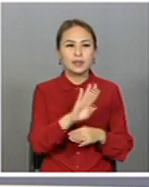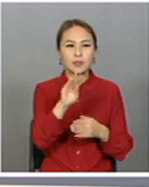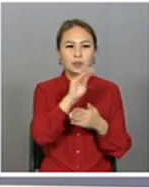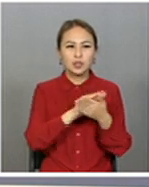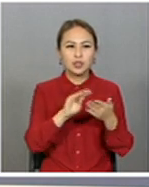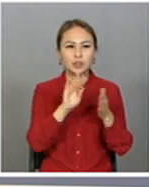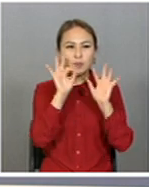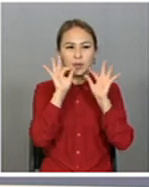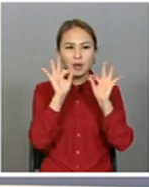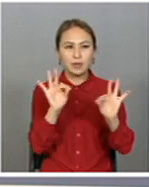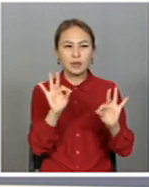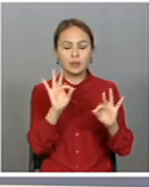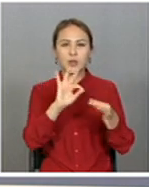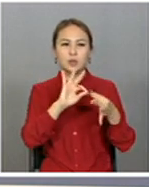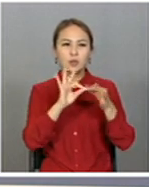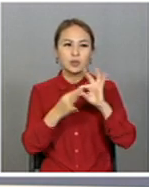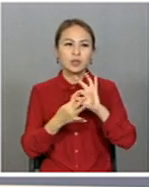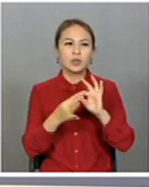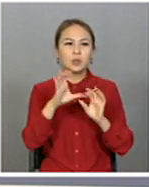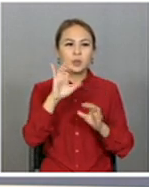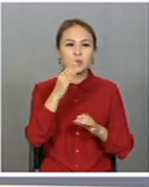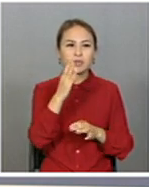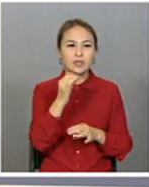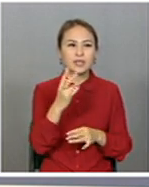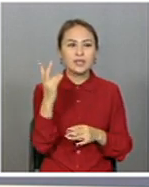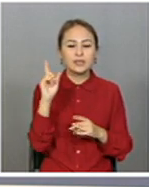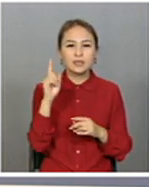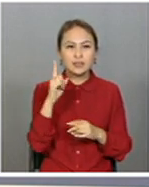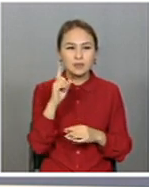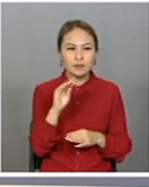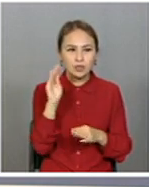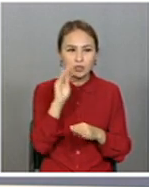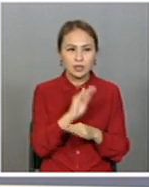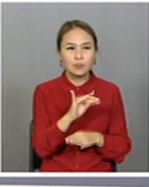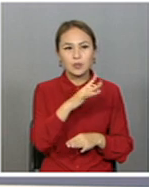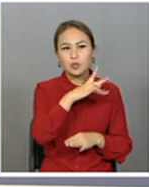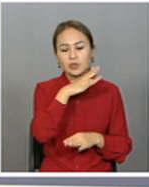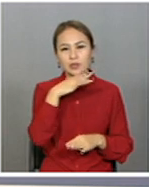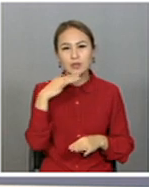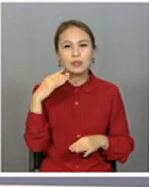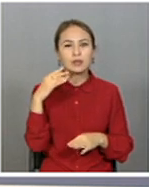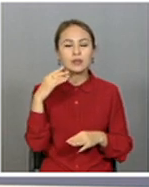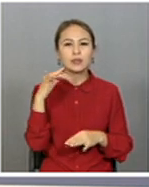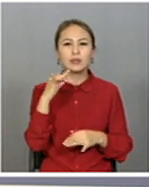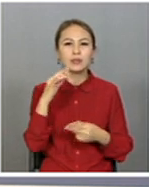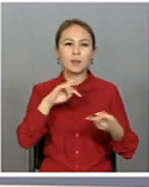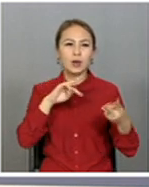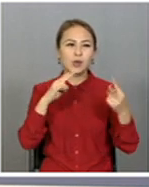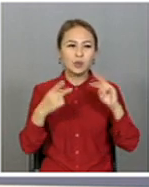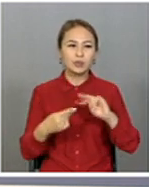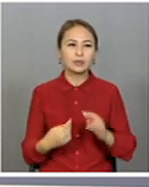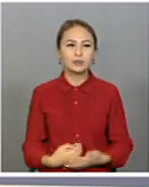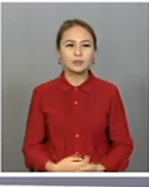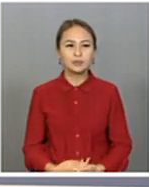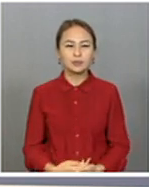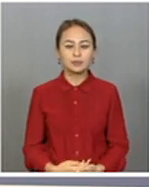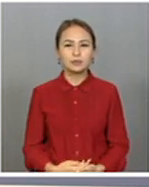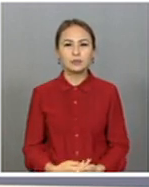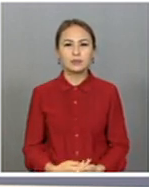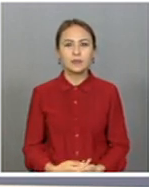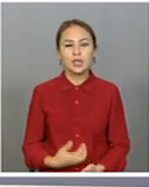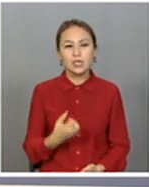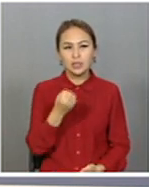правильно. Преобразуйте существительные единственного числа во множественное и наоборот.